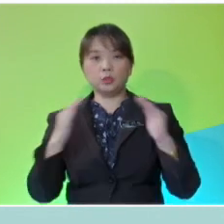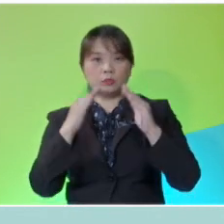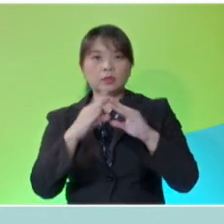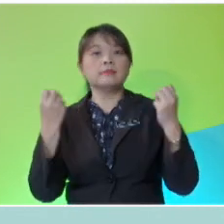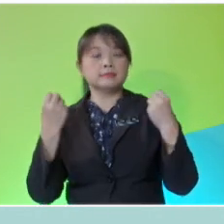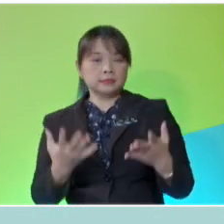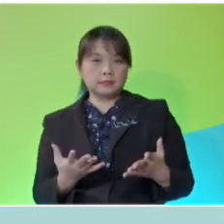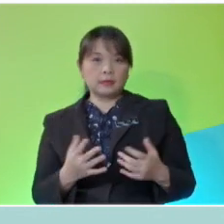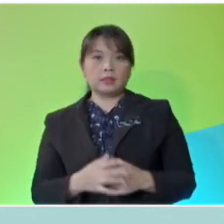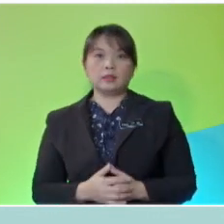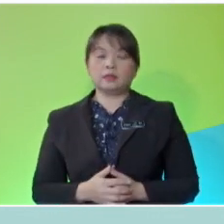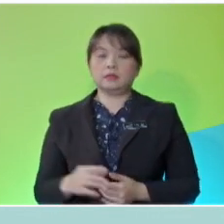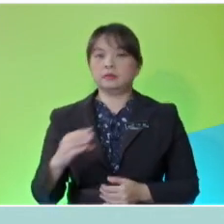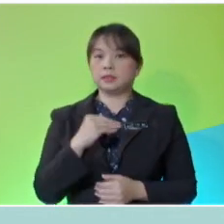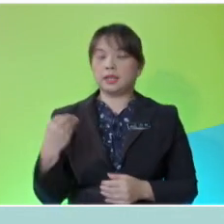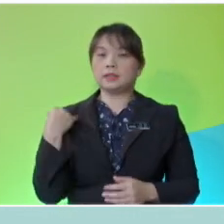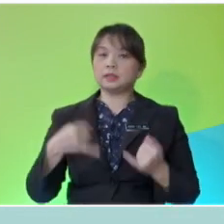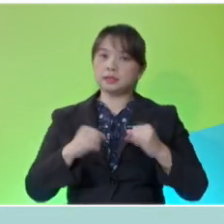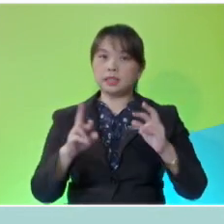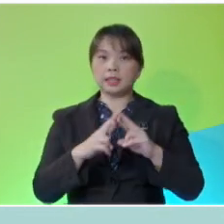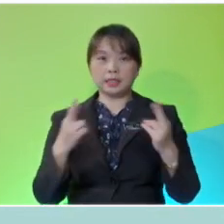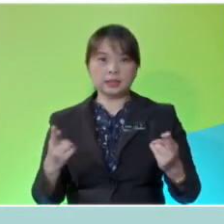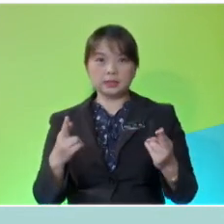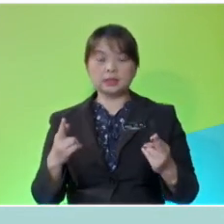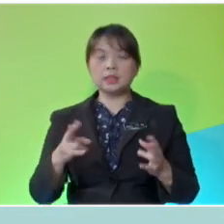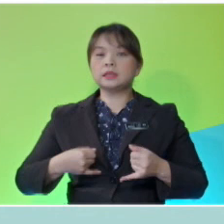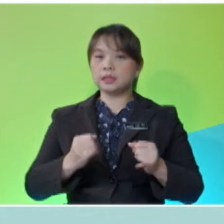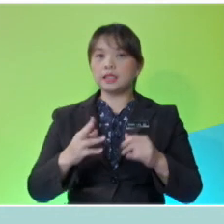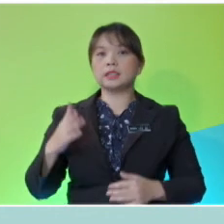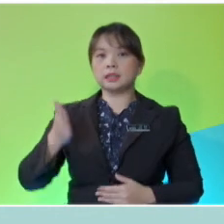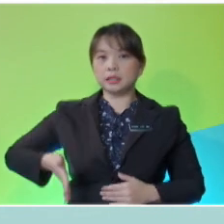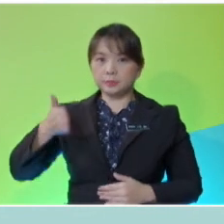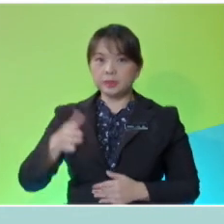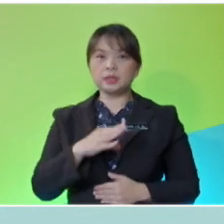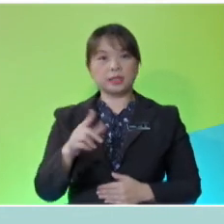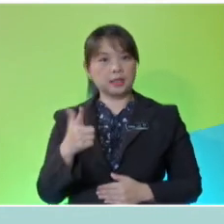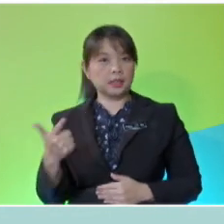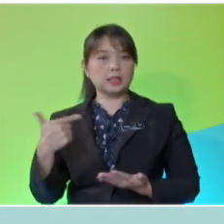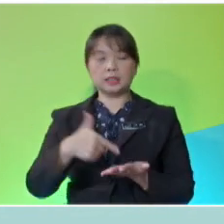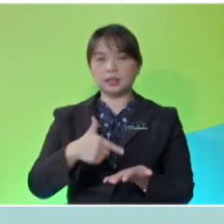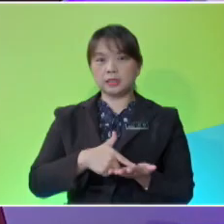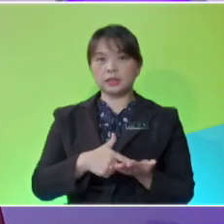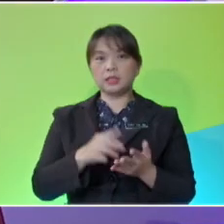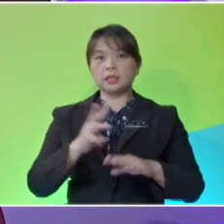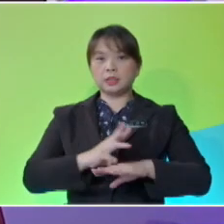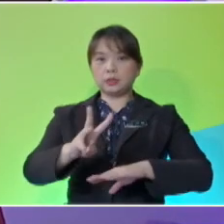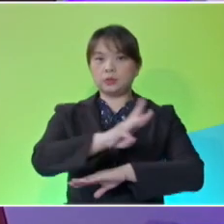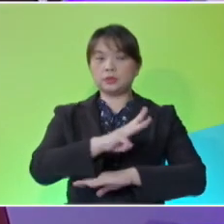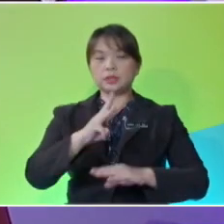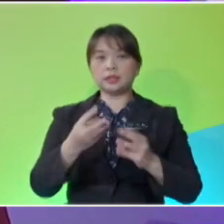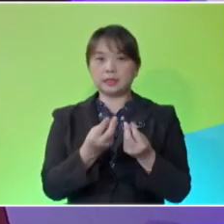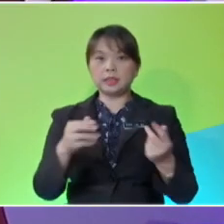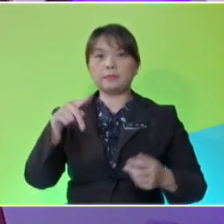dapat wujudkan berbagai jaringan pengangkutan sama ada jalan raya jalan kereta api dan sebagainya jadi selalunya kawasan pertama merupakan